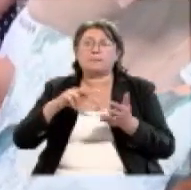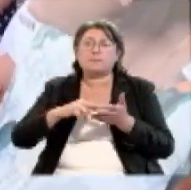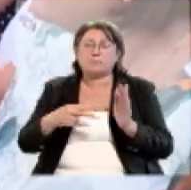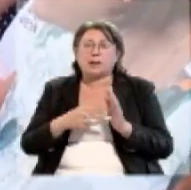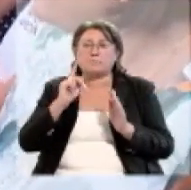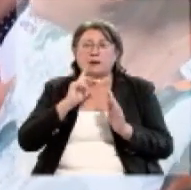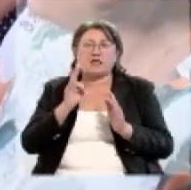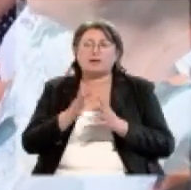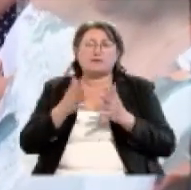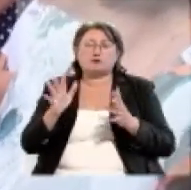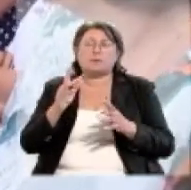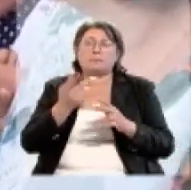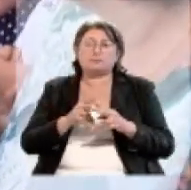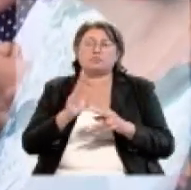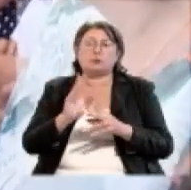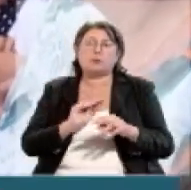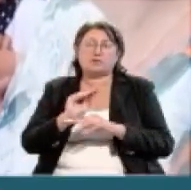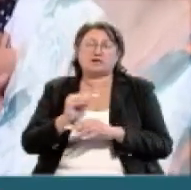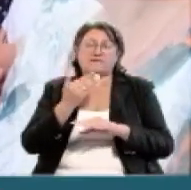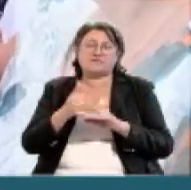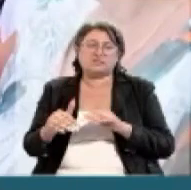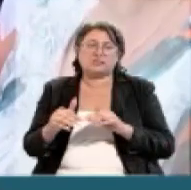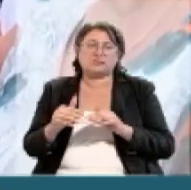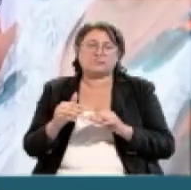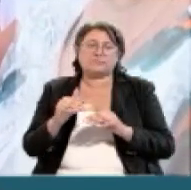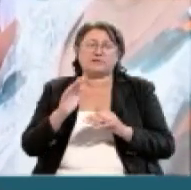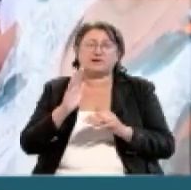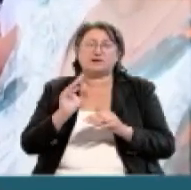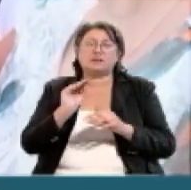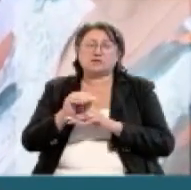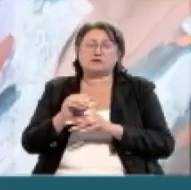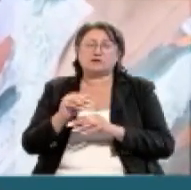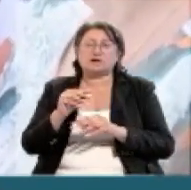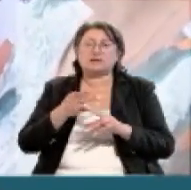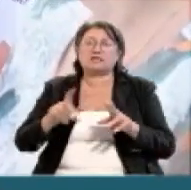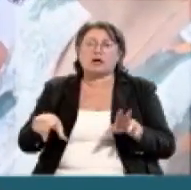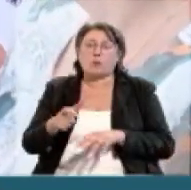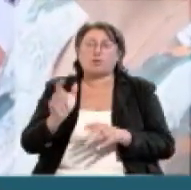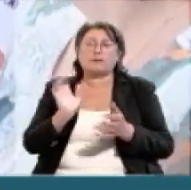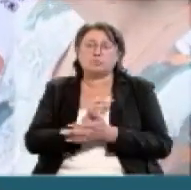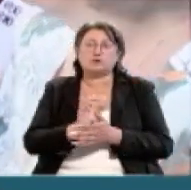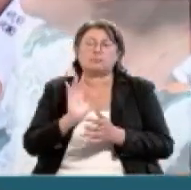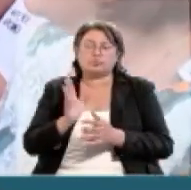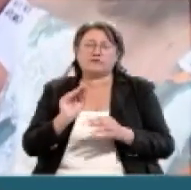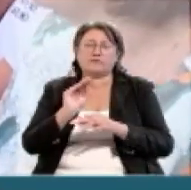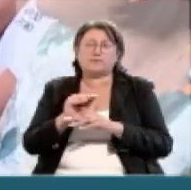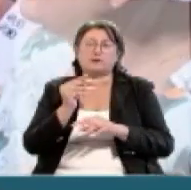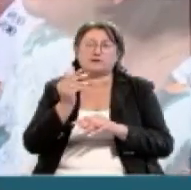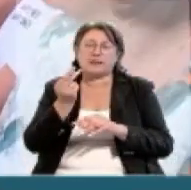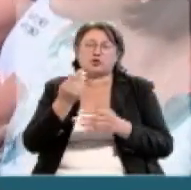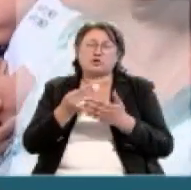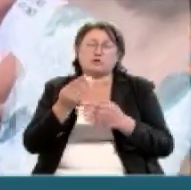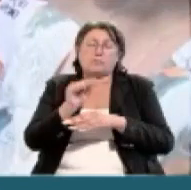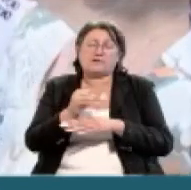жақсарту бізге жүктелген міндетті жұмыс. Қазір жоспар бойынша абаттандыру шаралары үлкен емес. Сол себепті де қосымша тағы да қаражат бөліп,